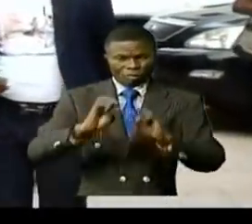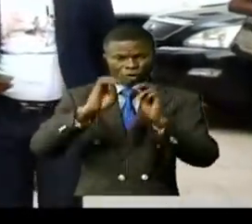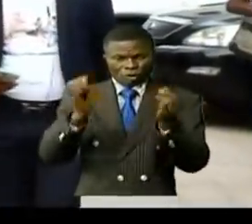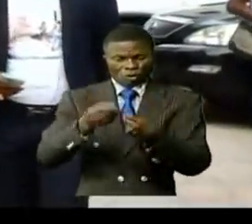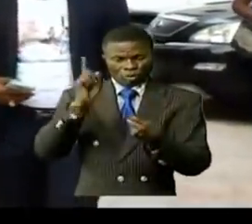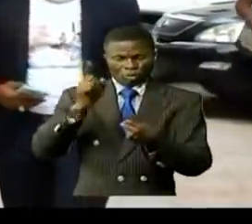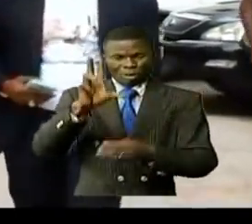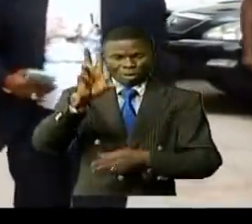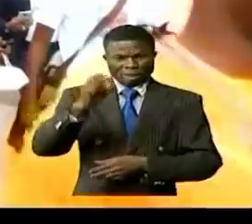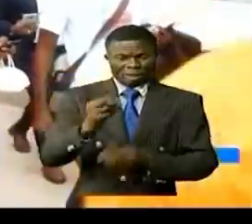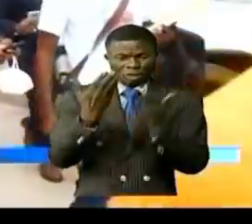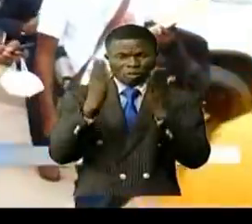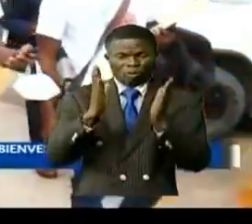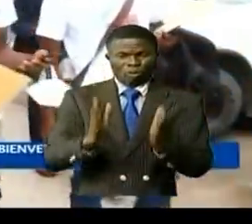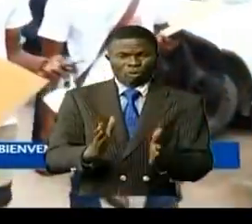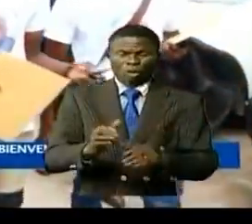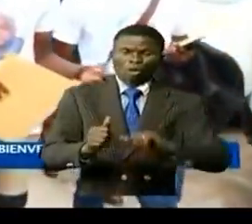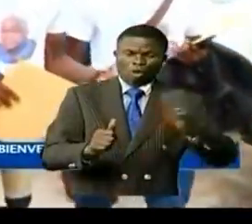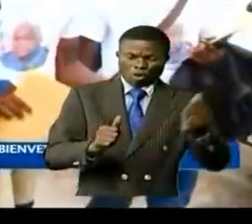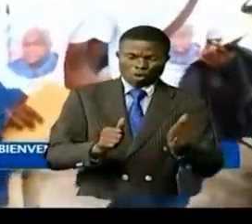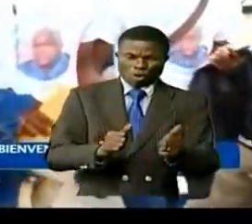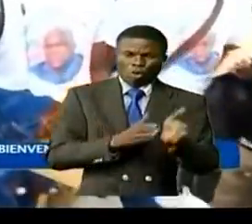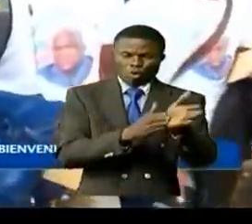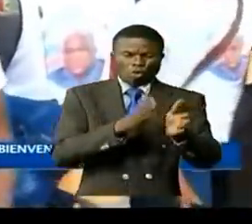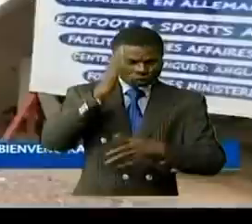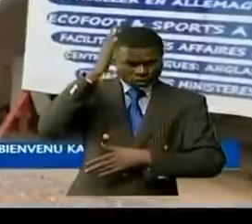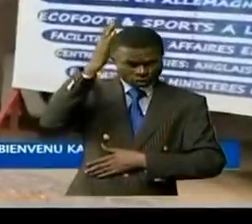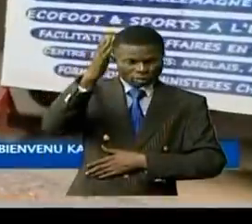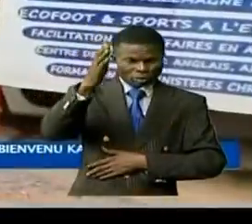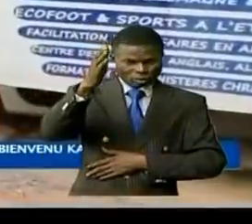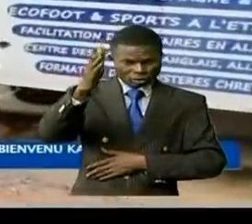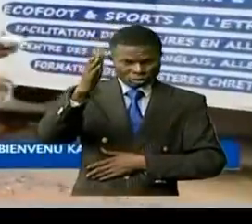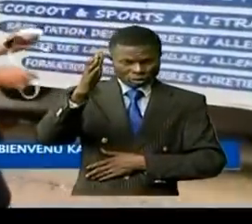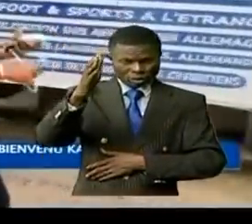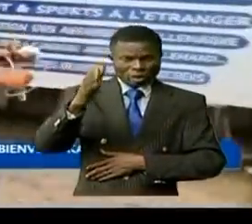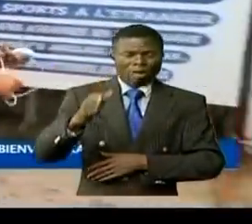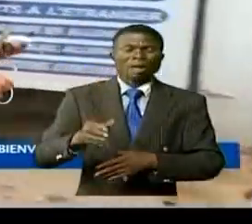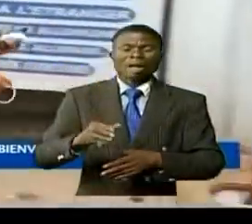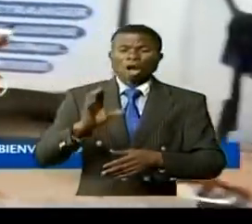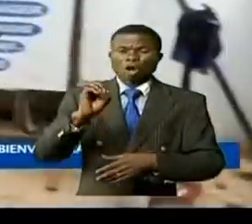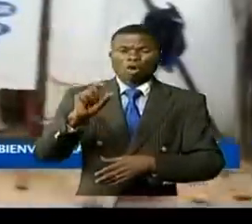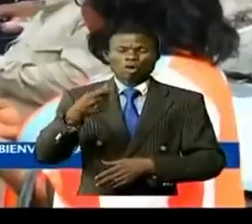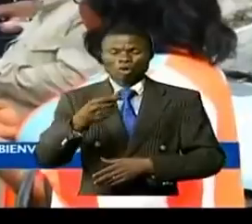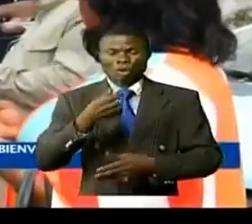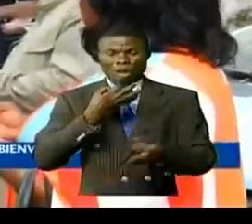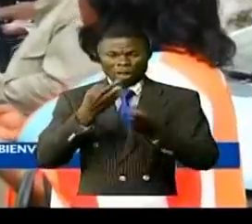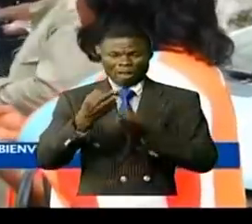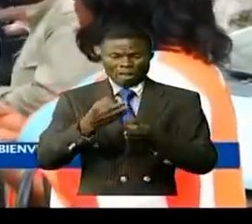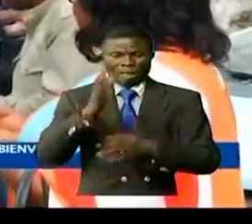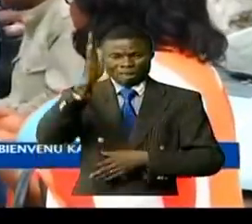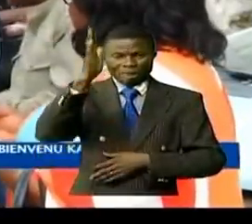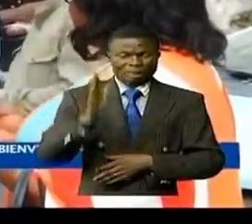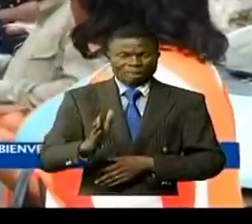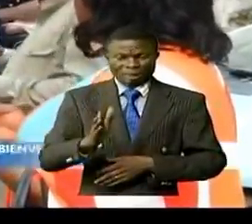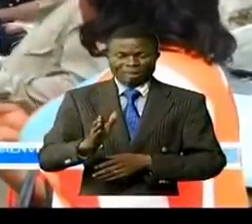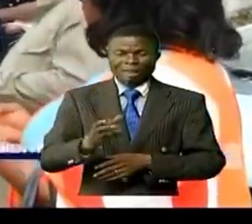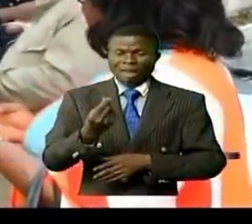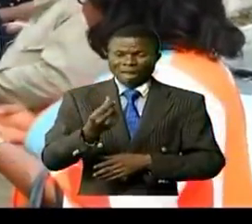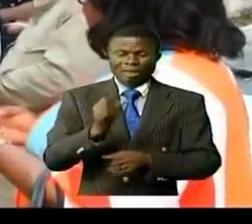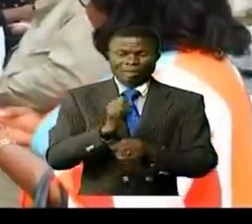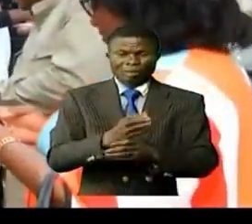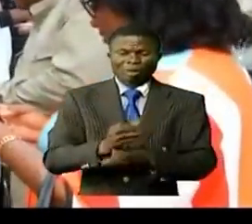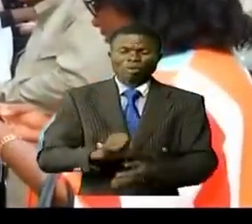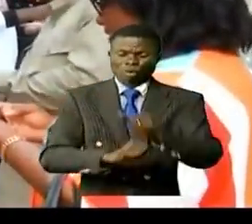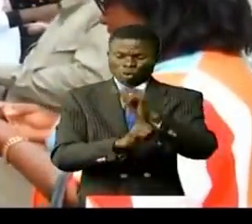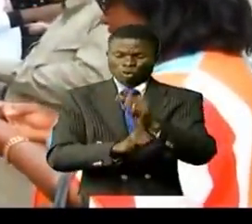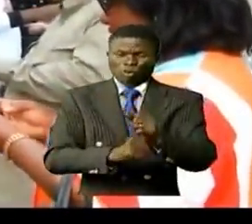30 étudiants pour Chypre, d'autres vont suivre dans les prochaines semaines, fait remarquer la Fondation, car 500 bourses d'études sont disponibles à